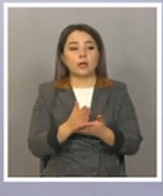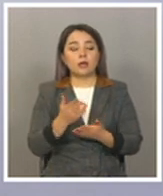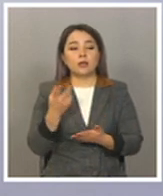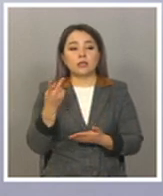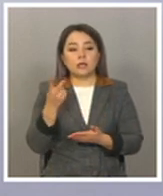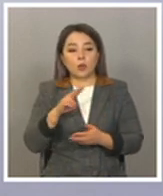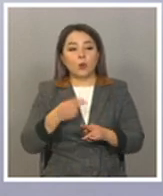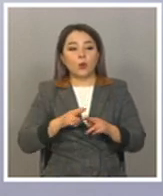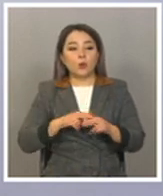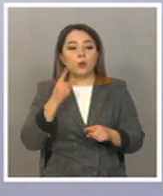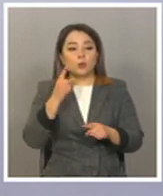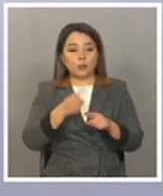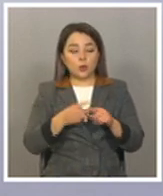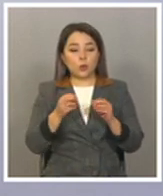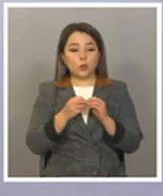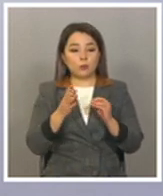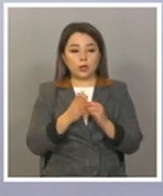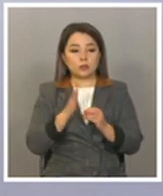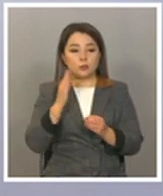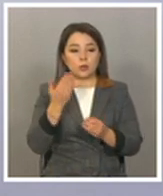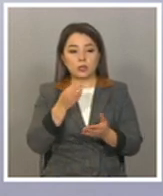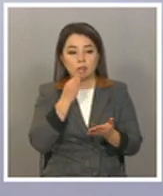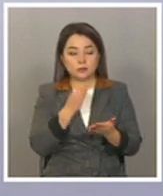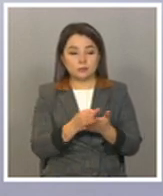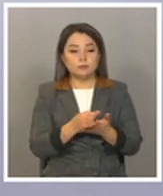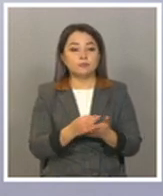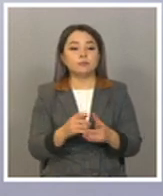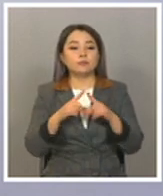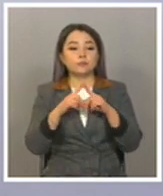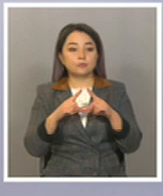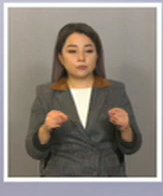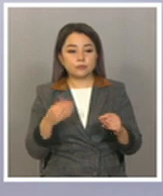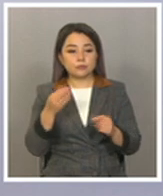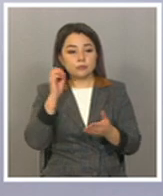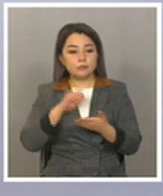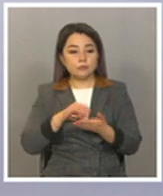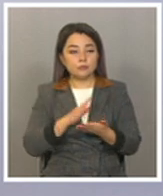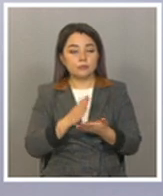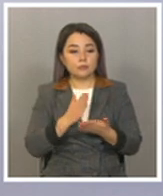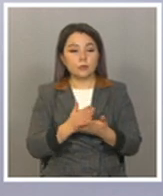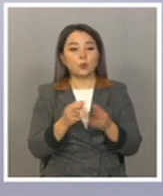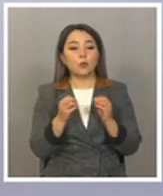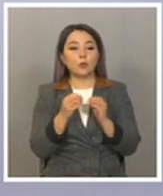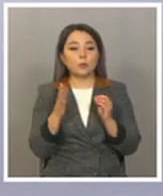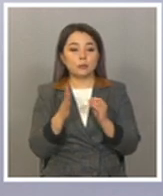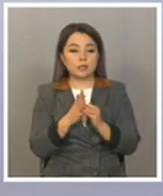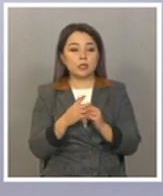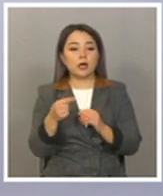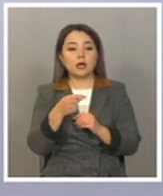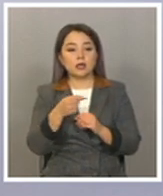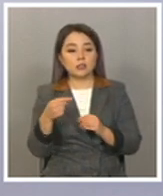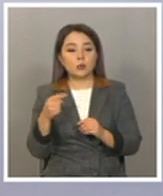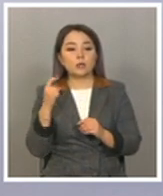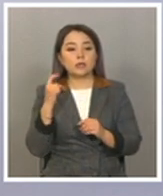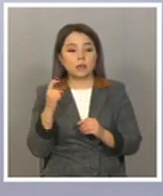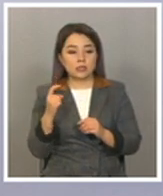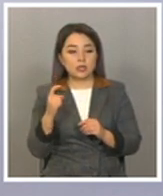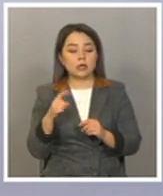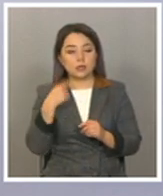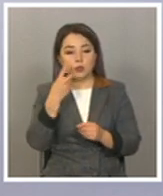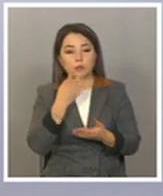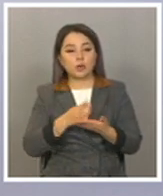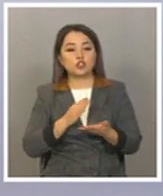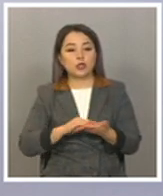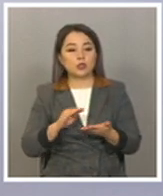екеуінің қосындысы 15 болғандықтан 3 бұрыштардың санын 15 азайту x өрнек арқылы